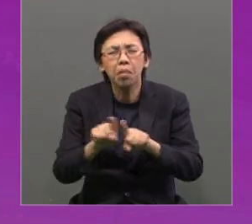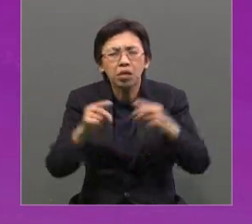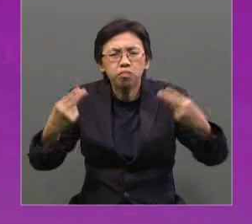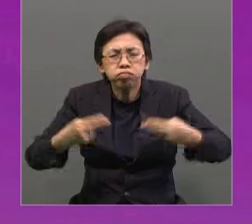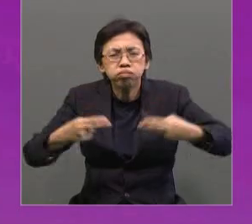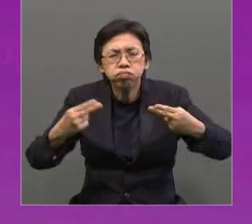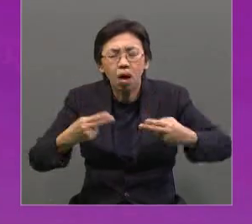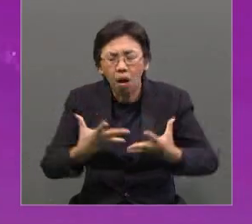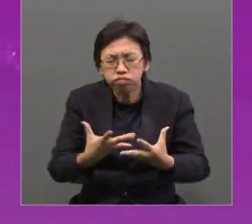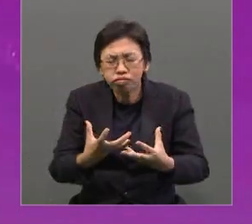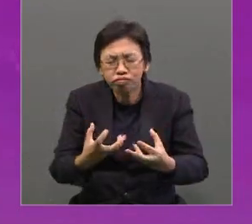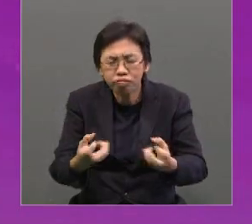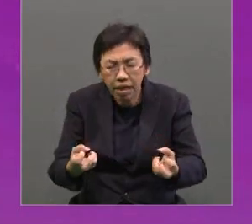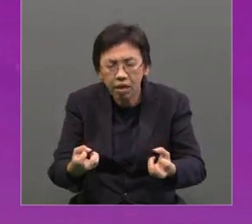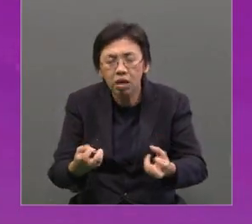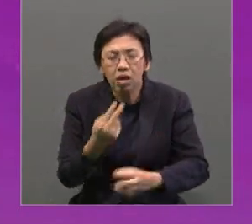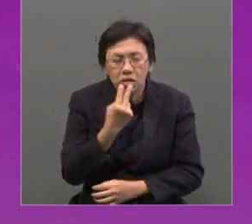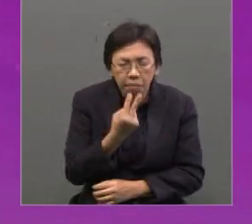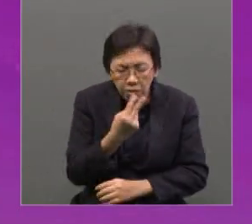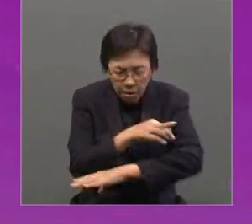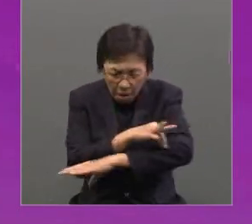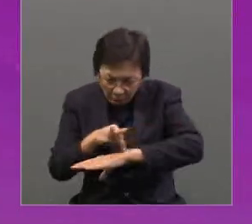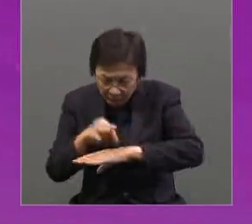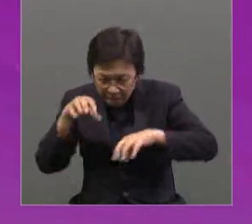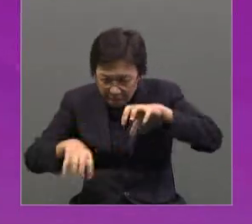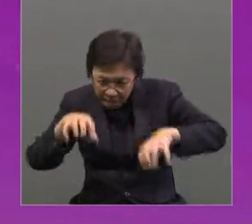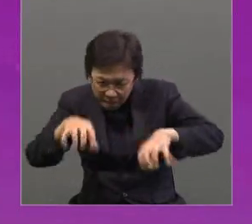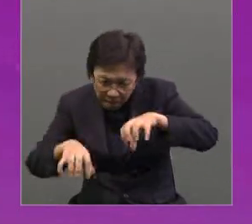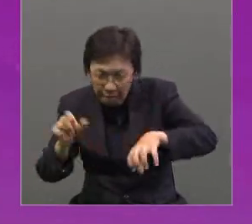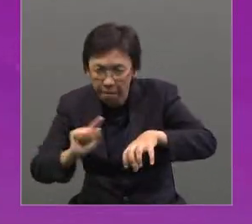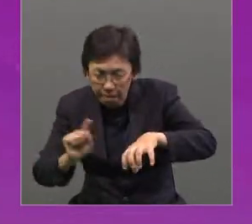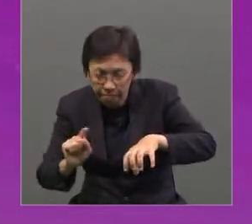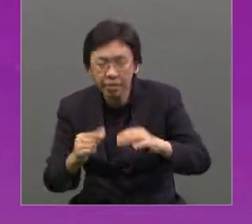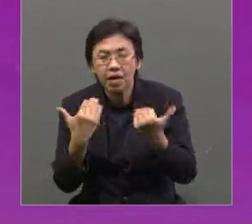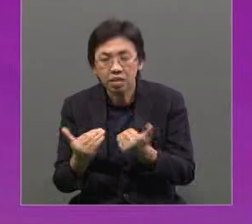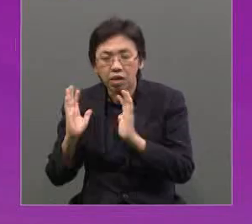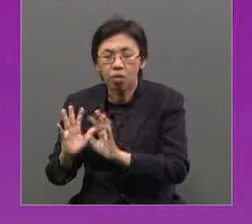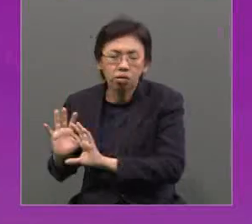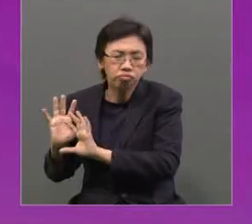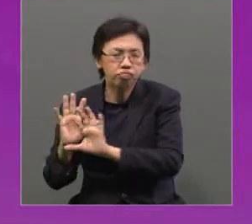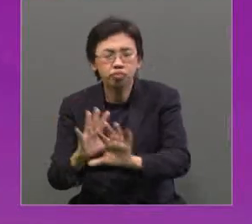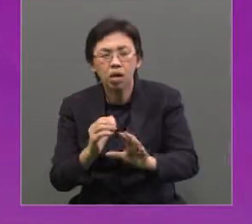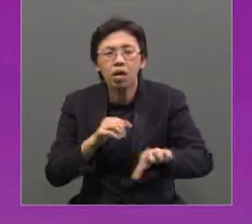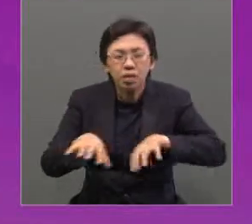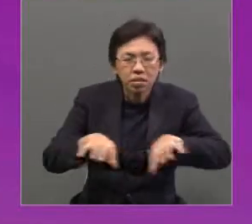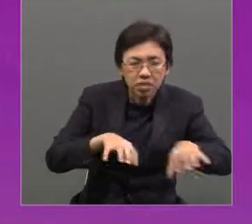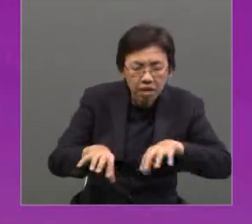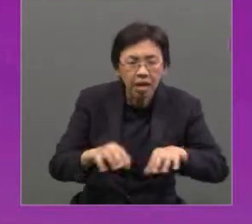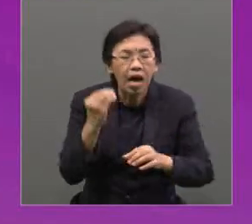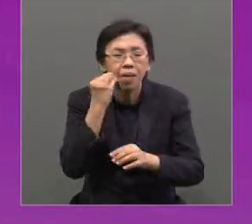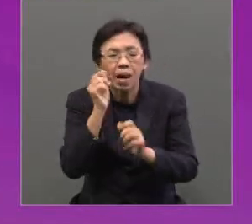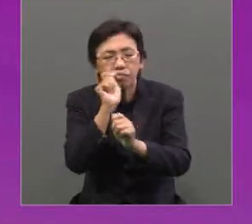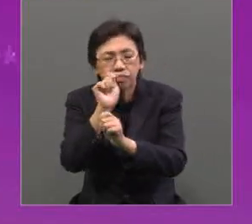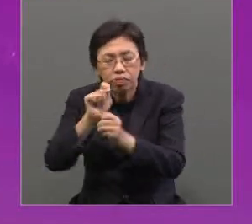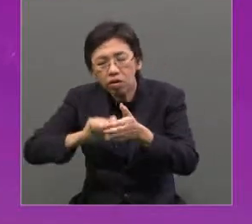เลย นะคะเพราะฉะนั้นเนี่ยก็จะต้องไปดูเรื่องของผังด้วยแล้วตอนนี้ก็อยู่ระหว่างระดมกำลังเข้าไปเคลียร์พื้นที่ซ่อมแซมบ้านเรือนให้ช